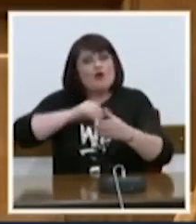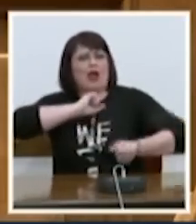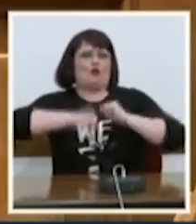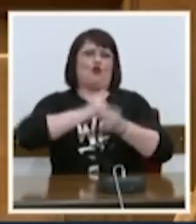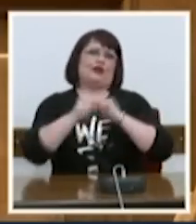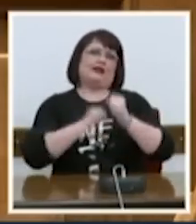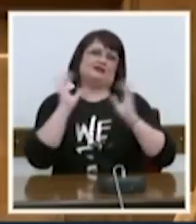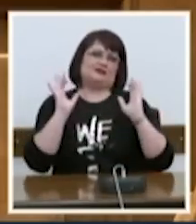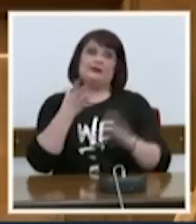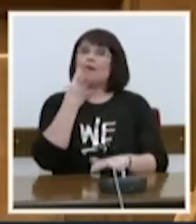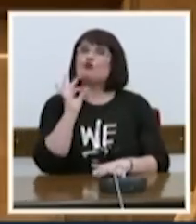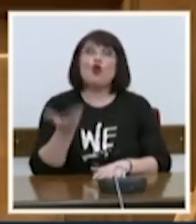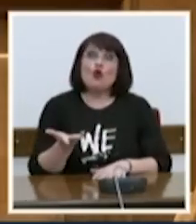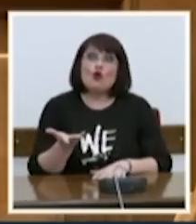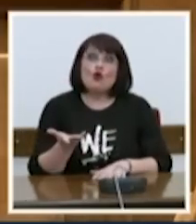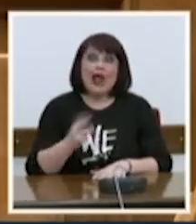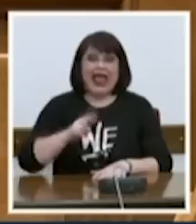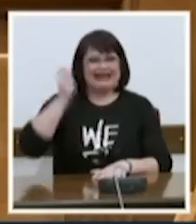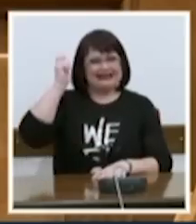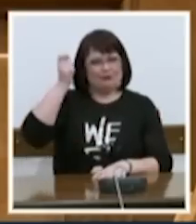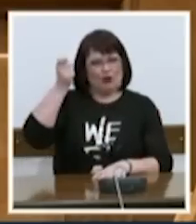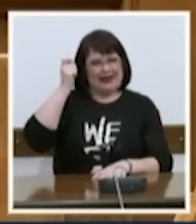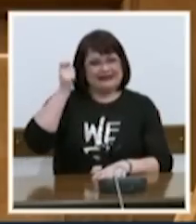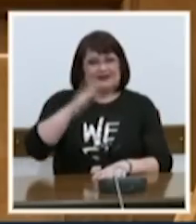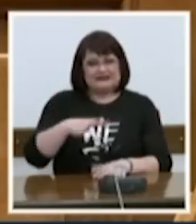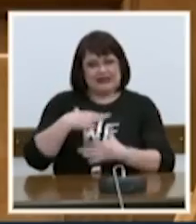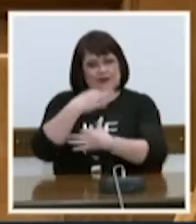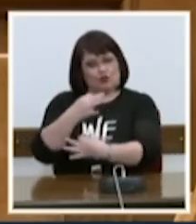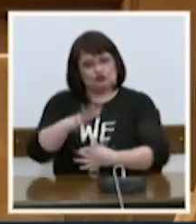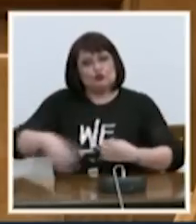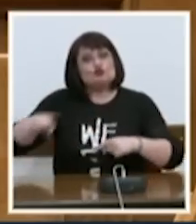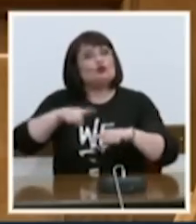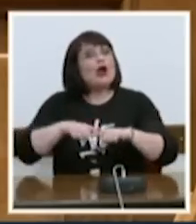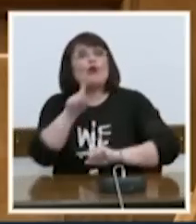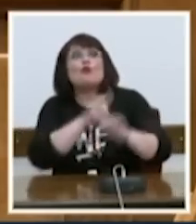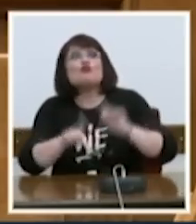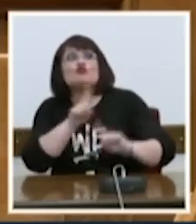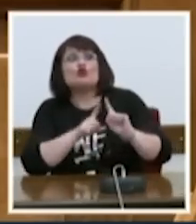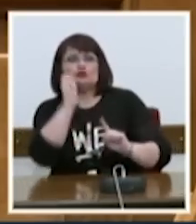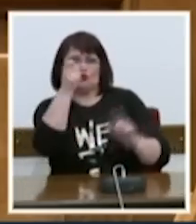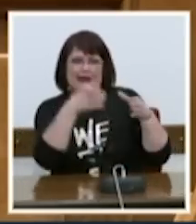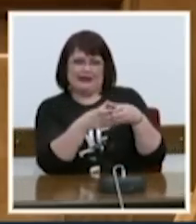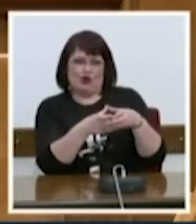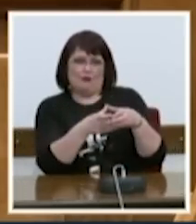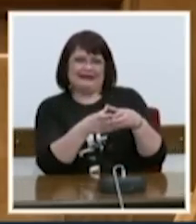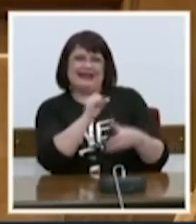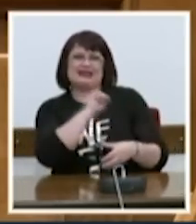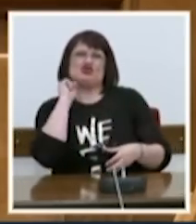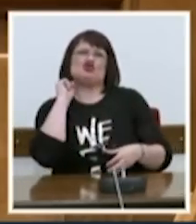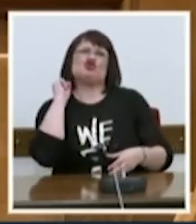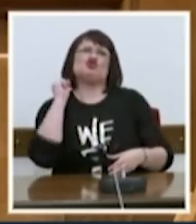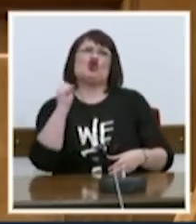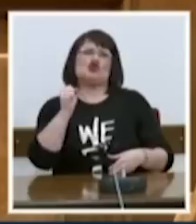Γιατί αντιπολίτευση από τη σκοπιά του λαού δεν μπορούν να κάνουν τα κόμματα της σοσιαλδημοκρατίας,